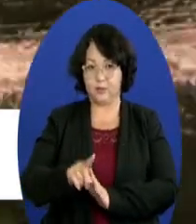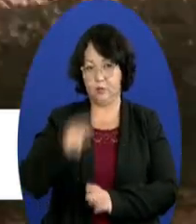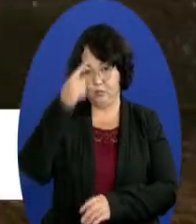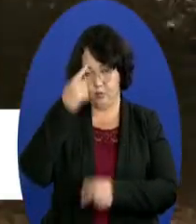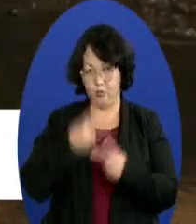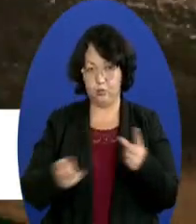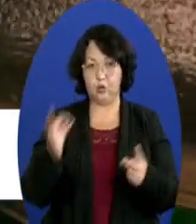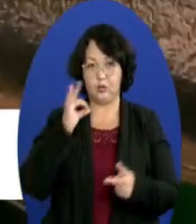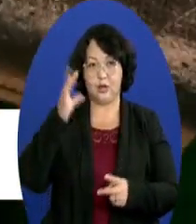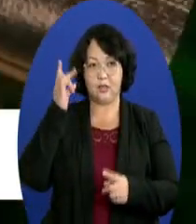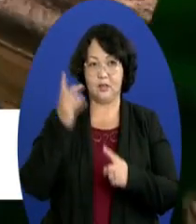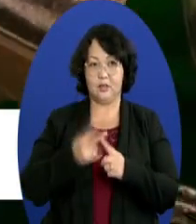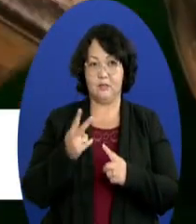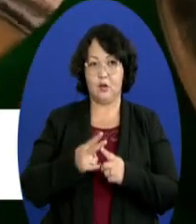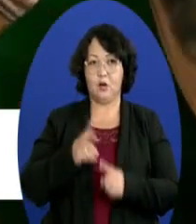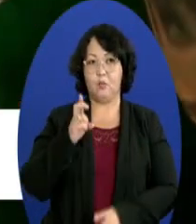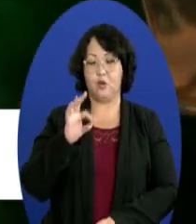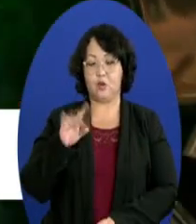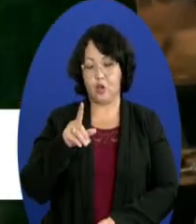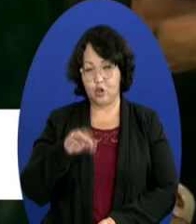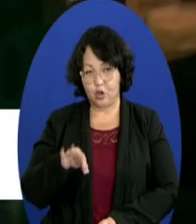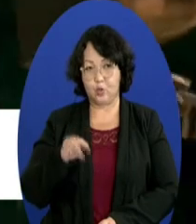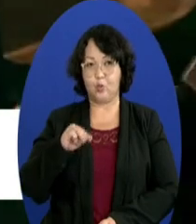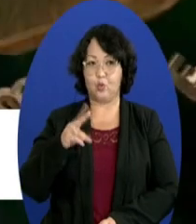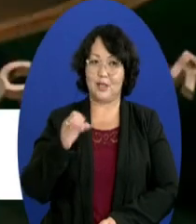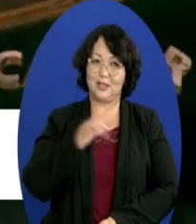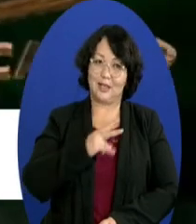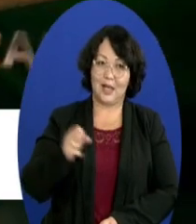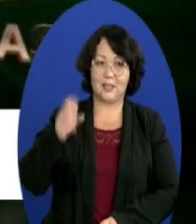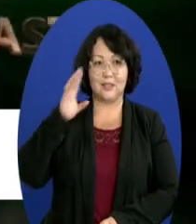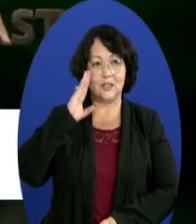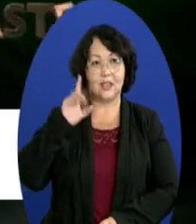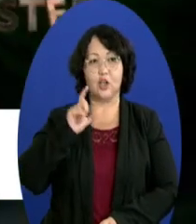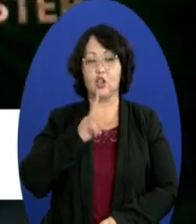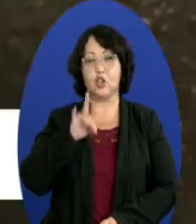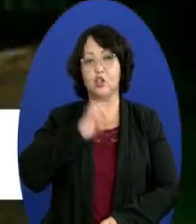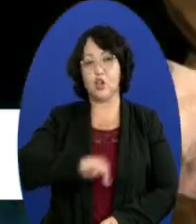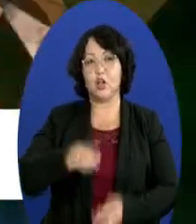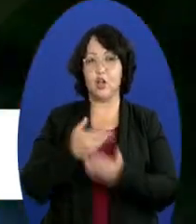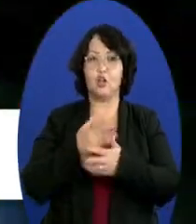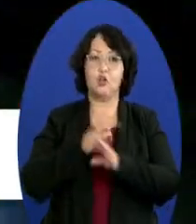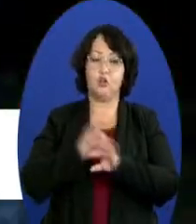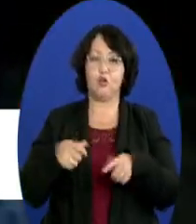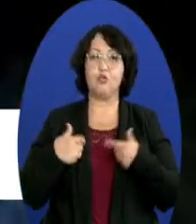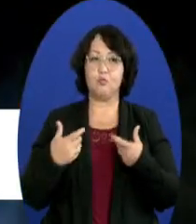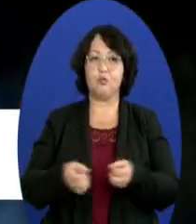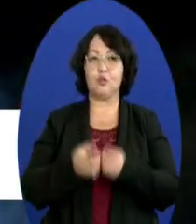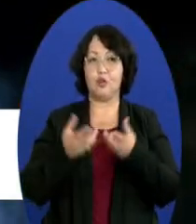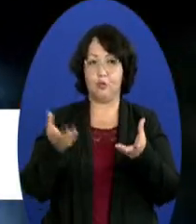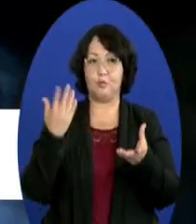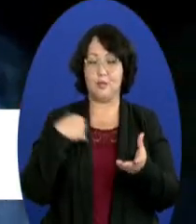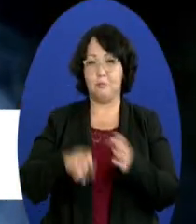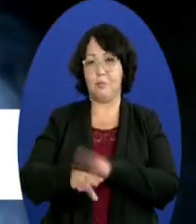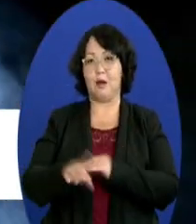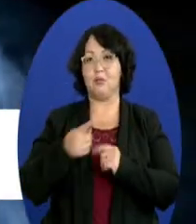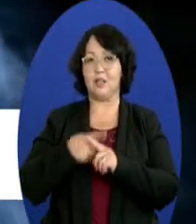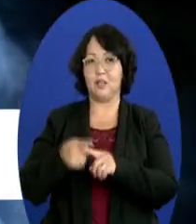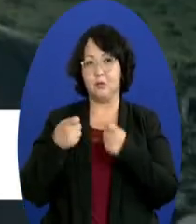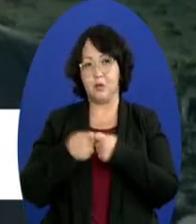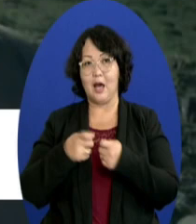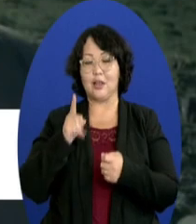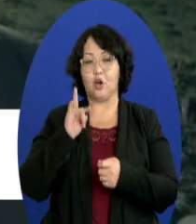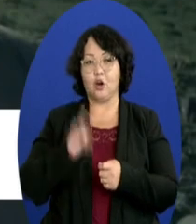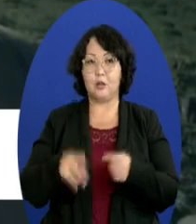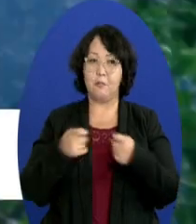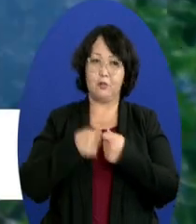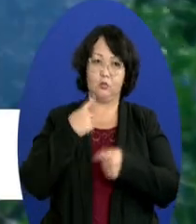үндэсний олон нийтийн хараат хэвлэл үүсэн босго дотог тусгай салаа зэрэг цэрэг эх орны сэдвтэ олон ангид киног үзэгчдийн хүртэл олгож байсан. Мөн баруун хөлийн тулгарлт, алх голын